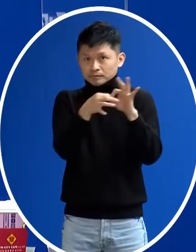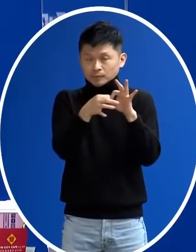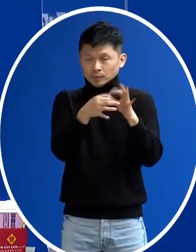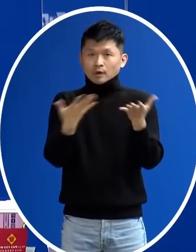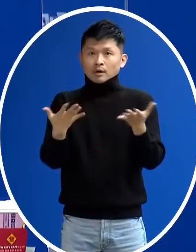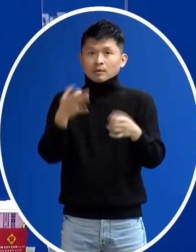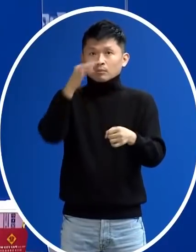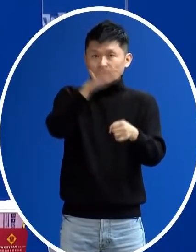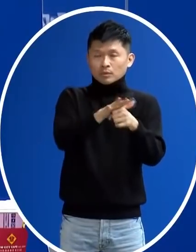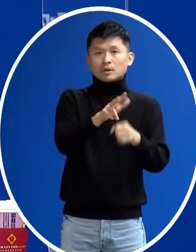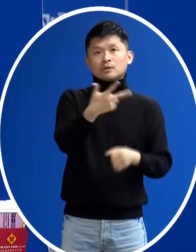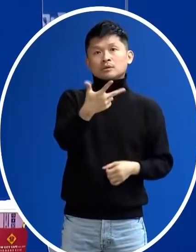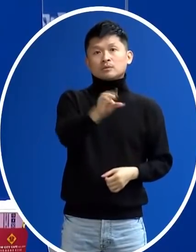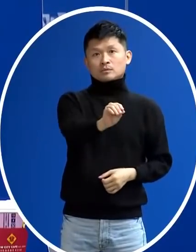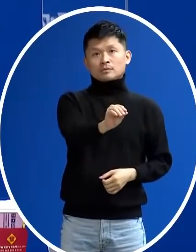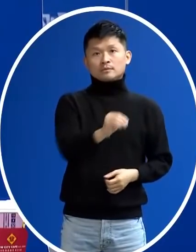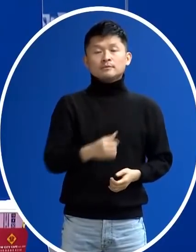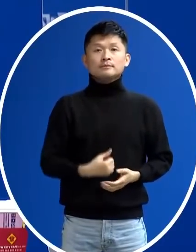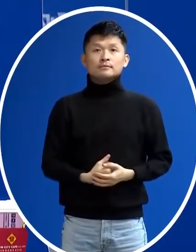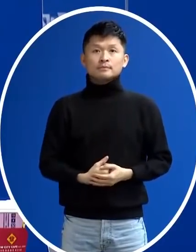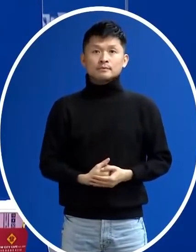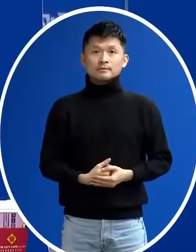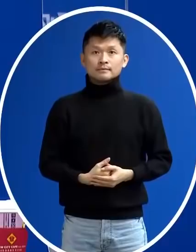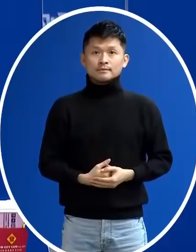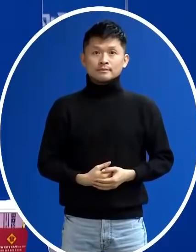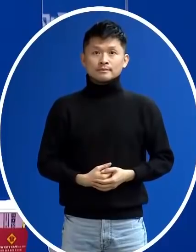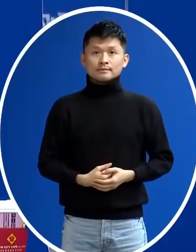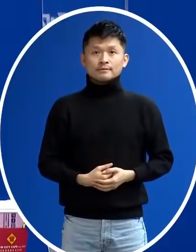济金是7万。